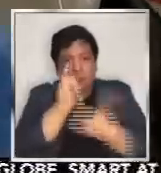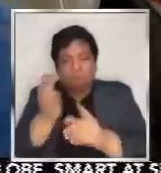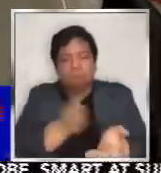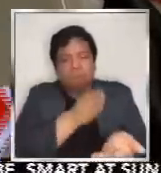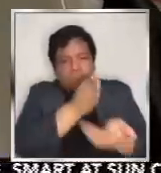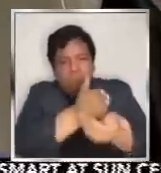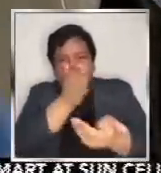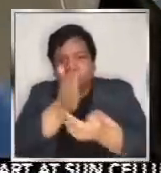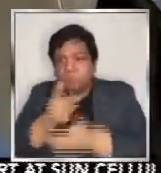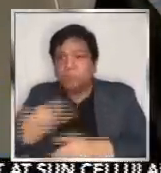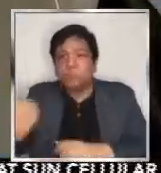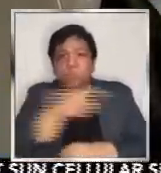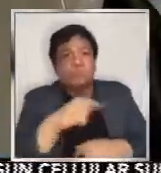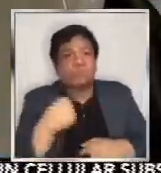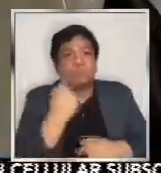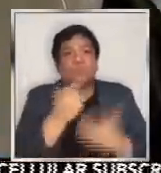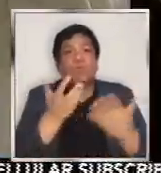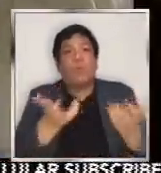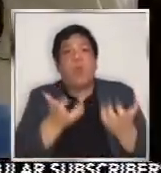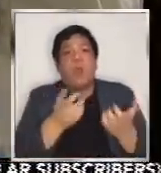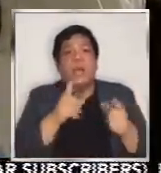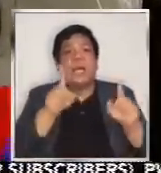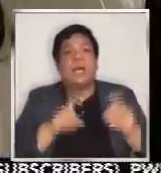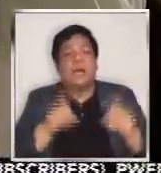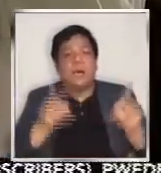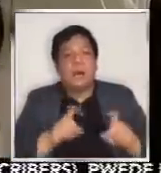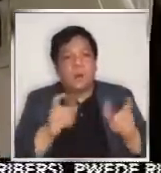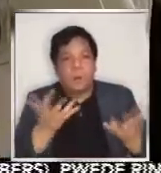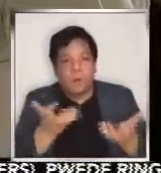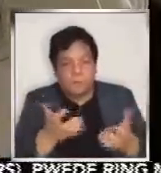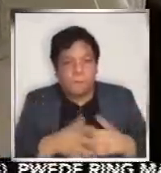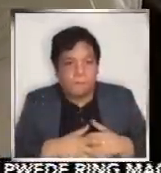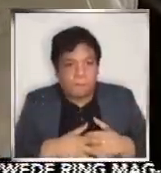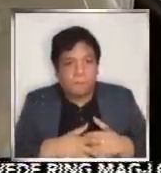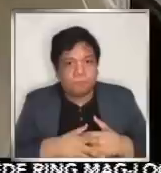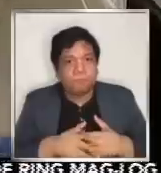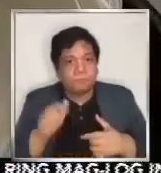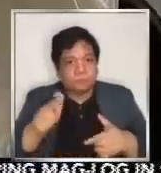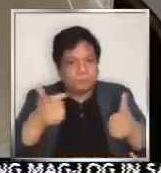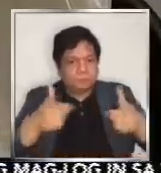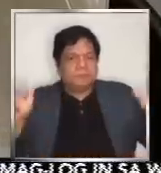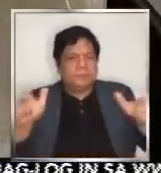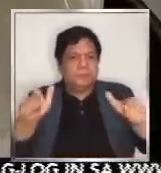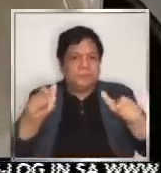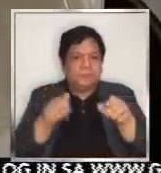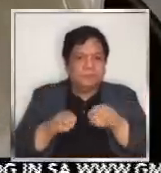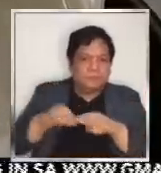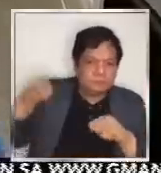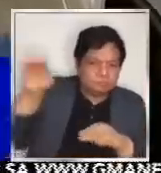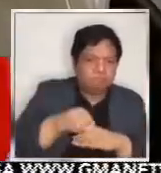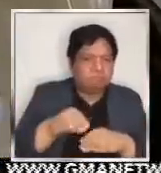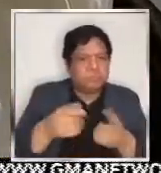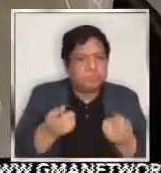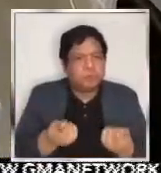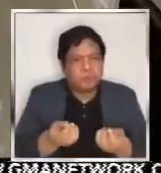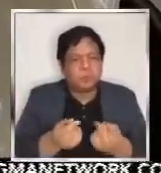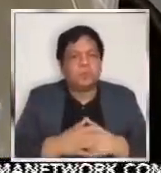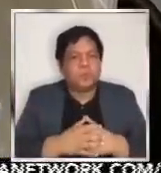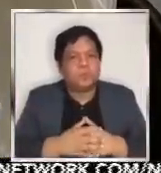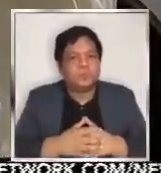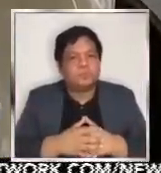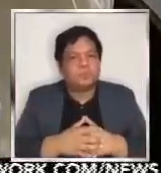na magpa-mass testing. Ito ang biggest step. At least gusto ko